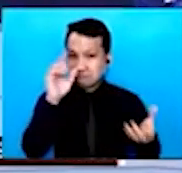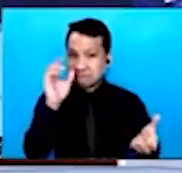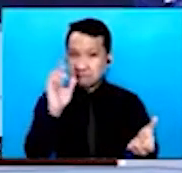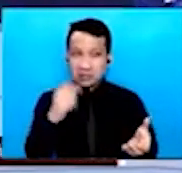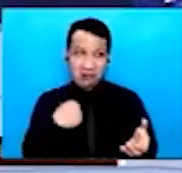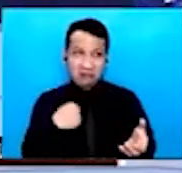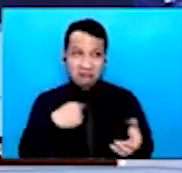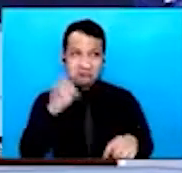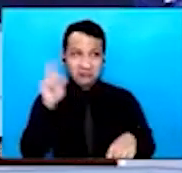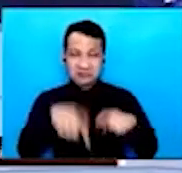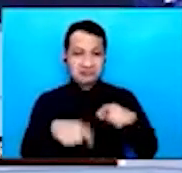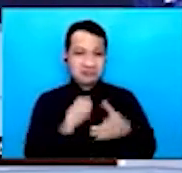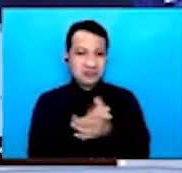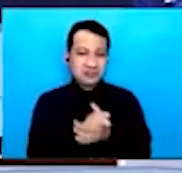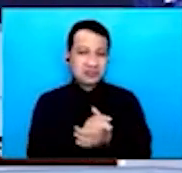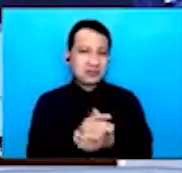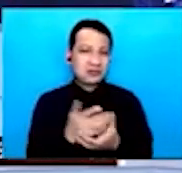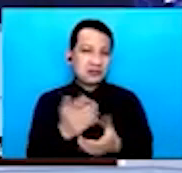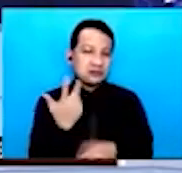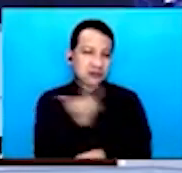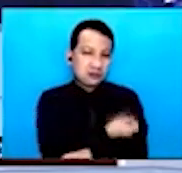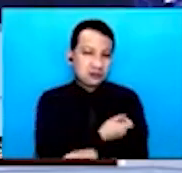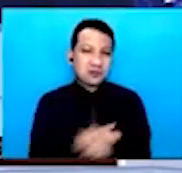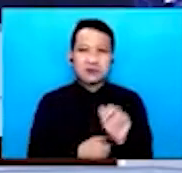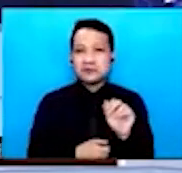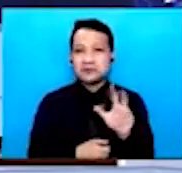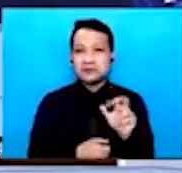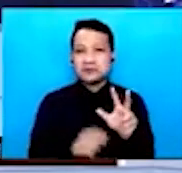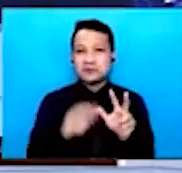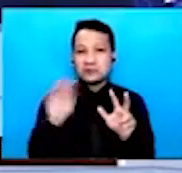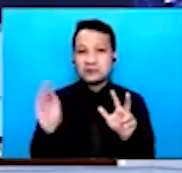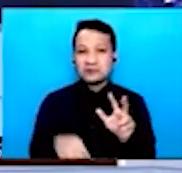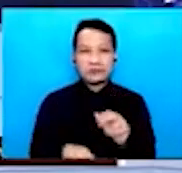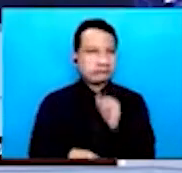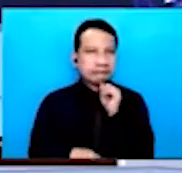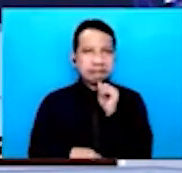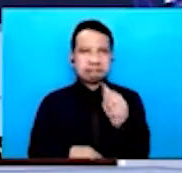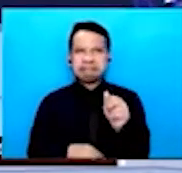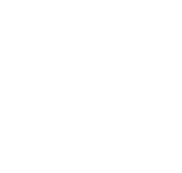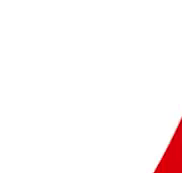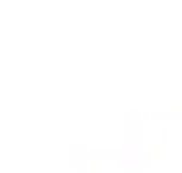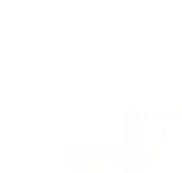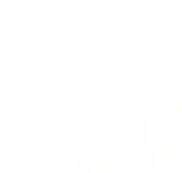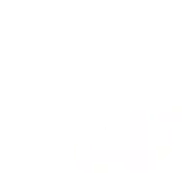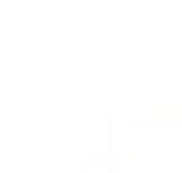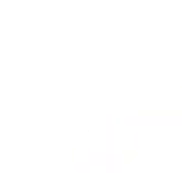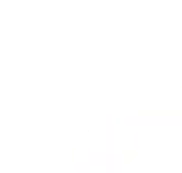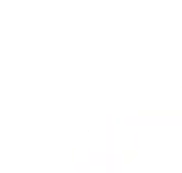ng vaccine. At 13% po ang ayaw talagang magpabakunan.